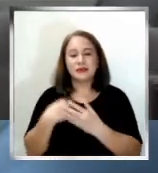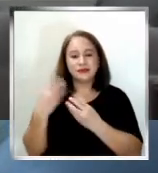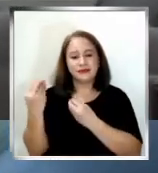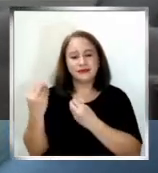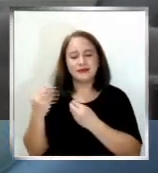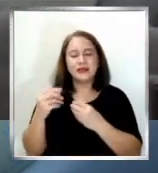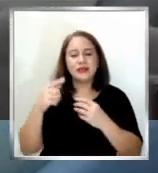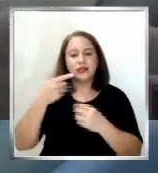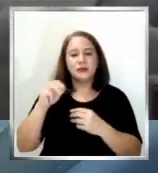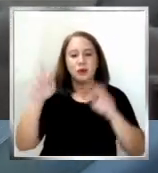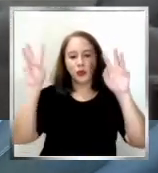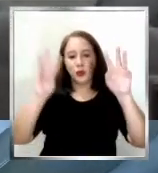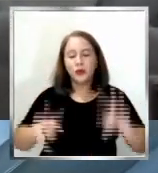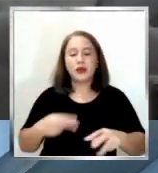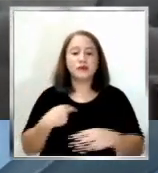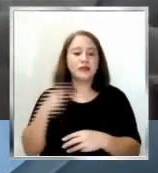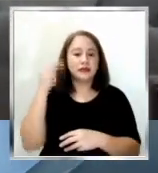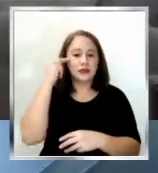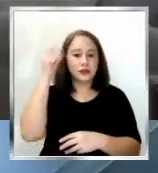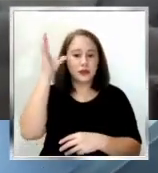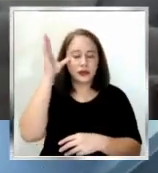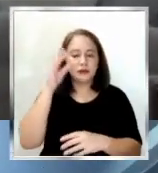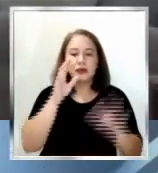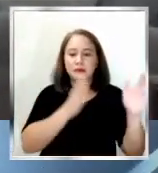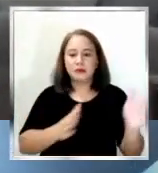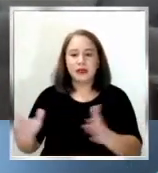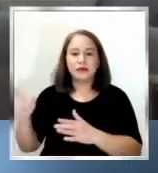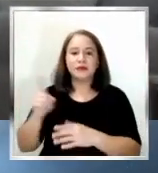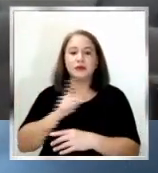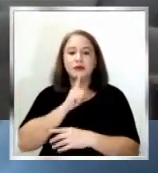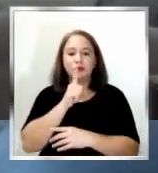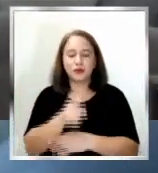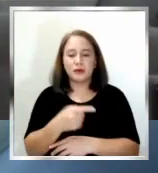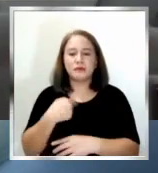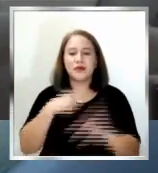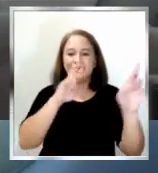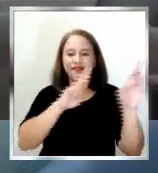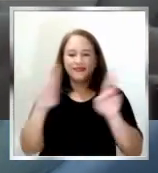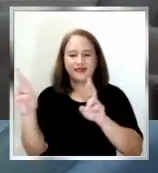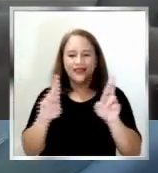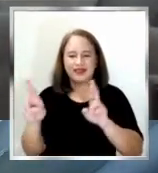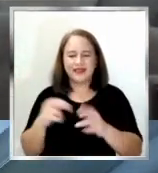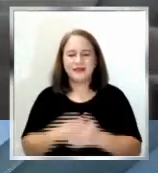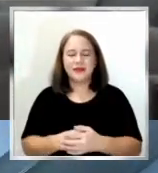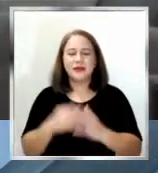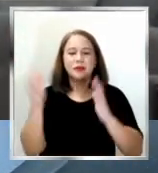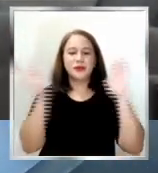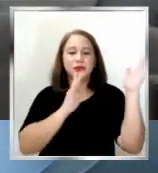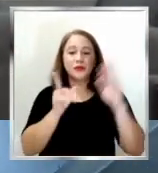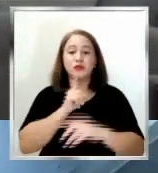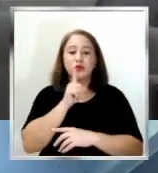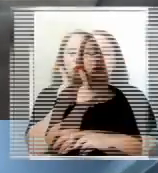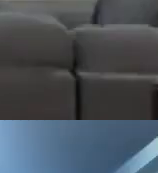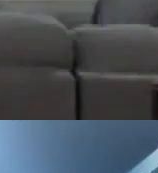po si Nathaniel Cruz, magplano para sigurado. I am ready. Servisyong totoo ng GMA News.